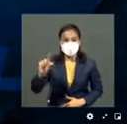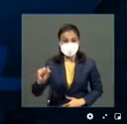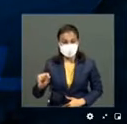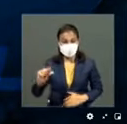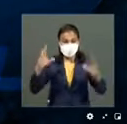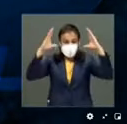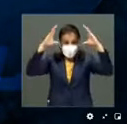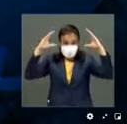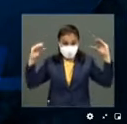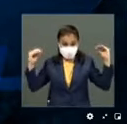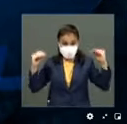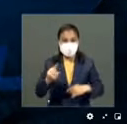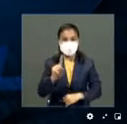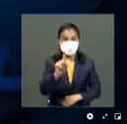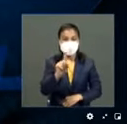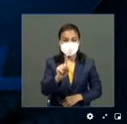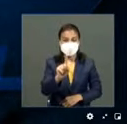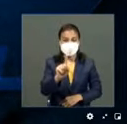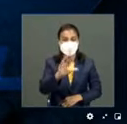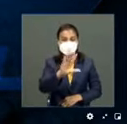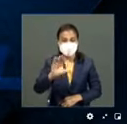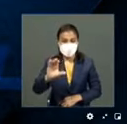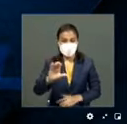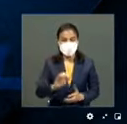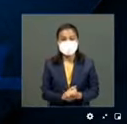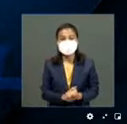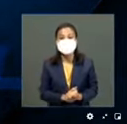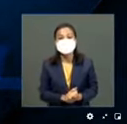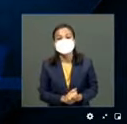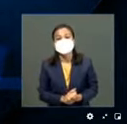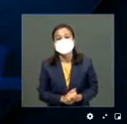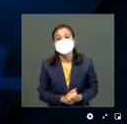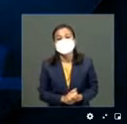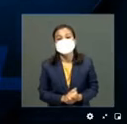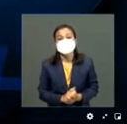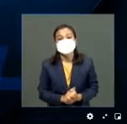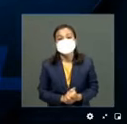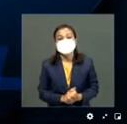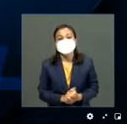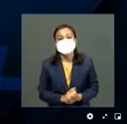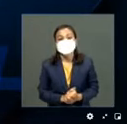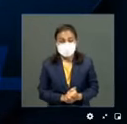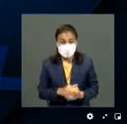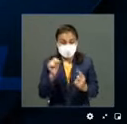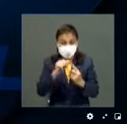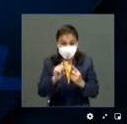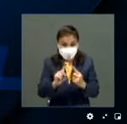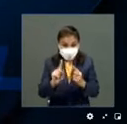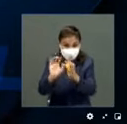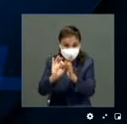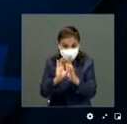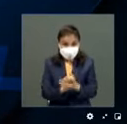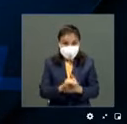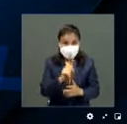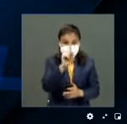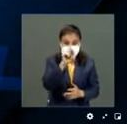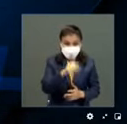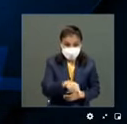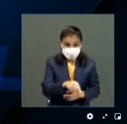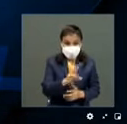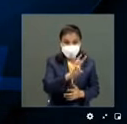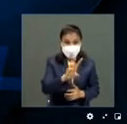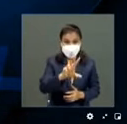นาม102รายค่ะส่วนสถานการณ์บ้านเรานะคะวันนี้มีรายงานผู้ติดเชื้อรายใหม่ 1,630 ร